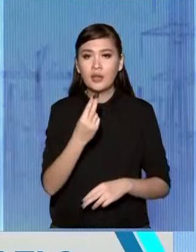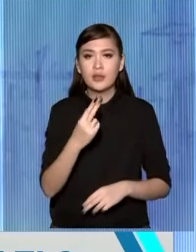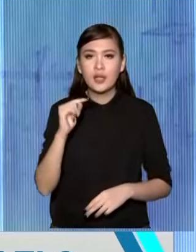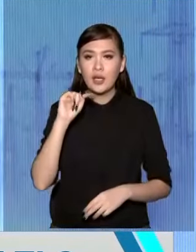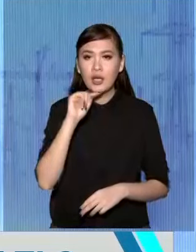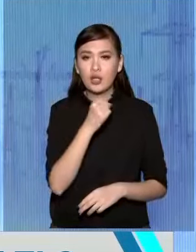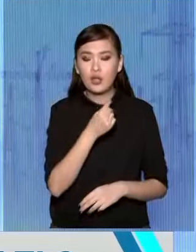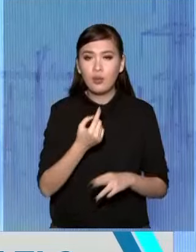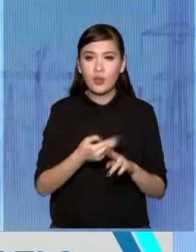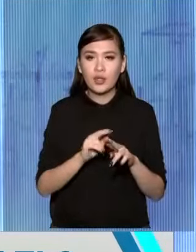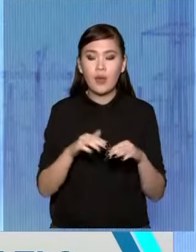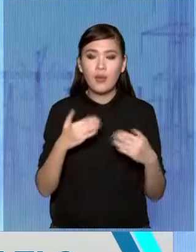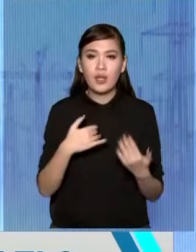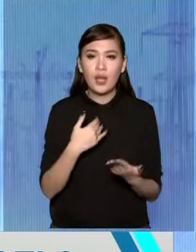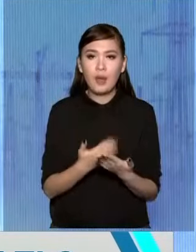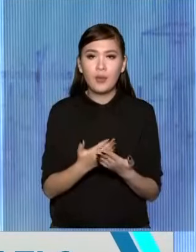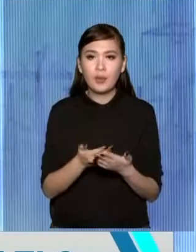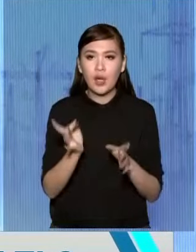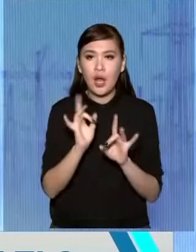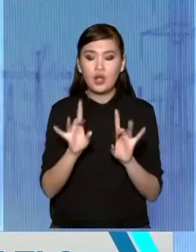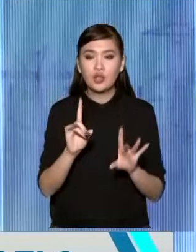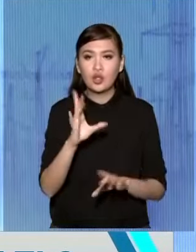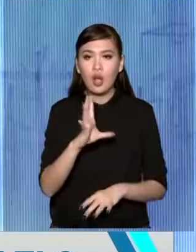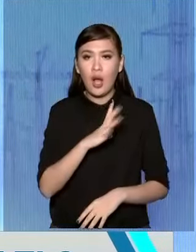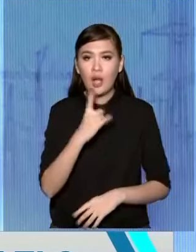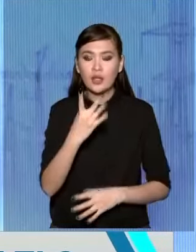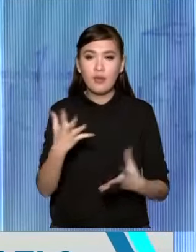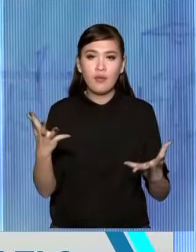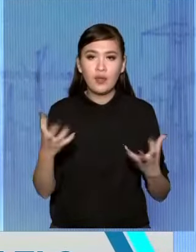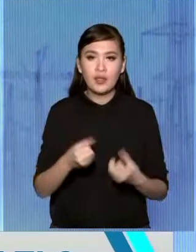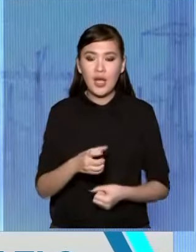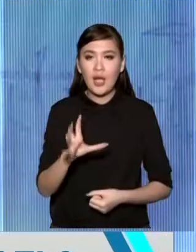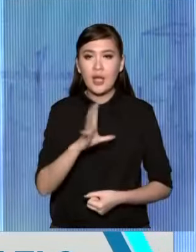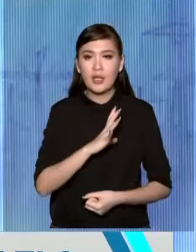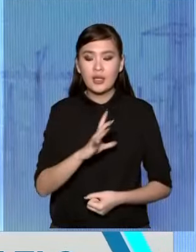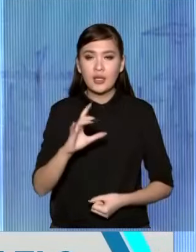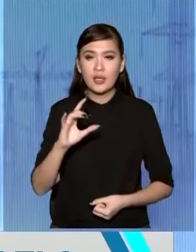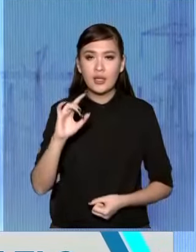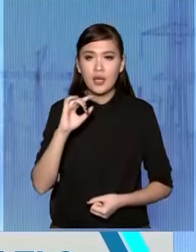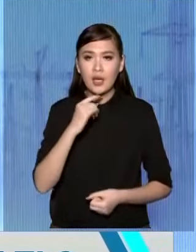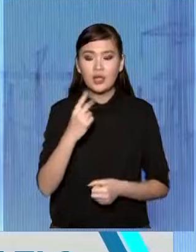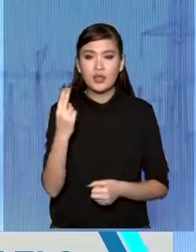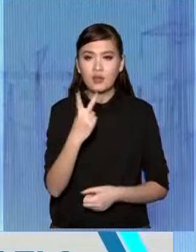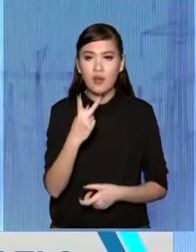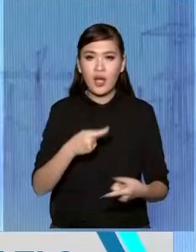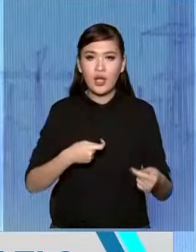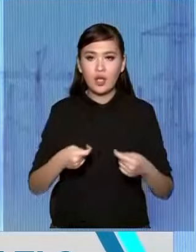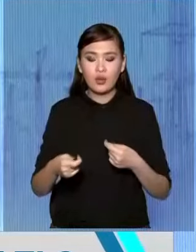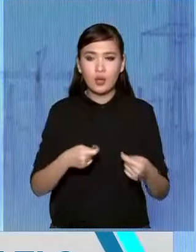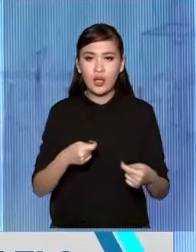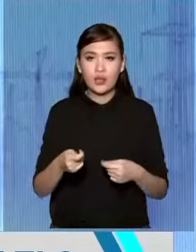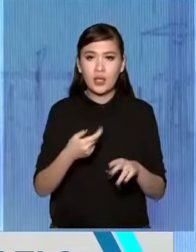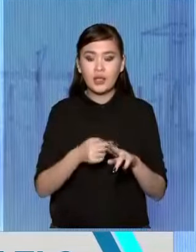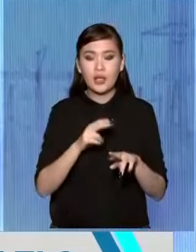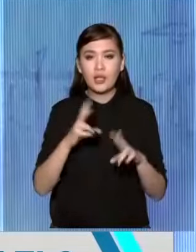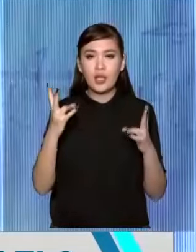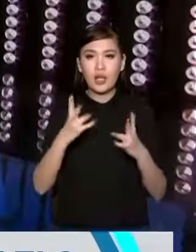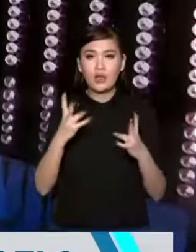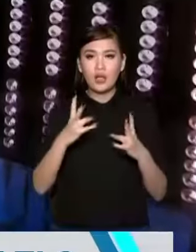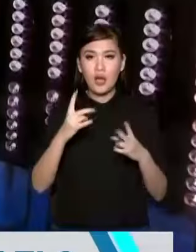Вот я привел вам конкретный пример о том, что даже в одном взятом энергообъекте уже два регулятора, понимаете? Ну, не должно быть